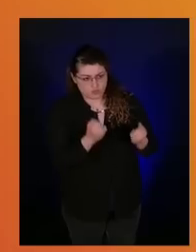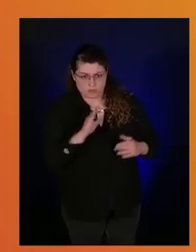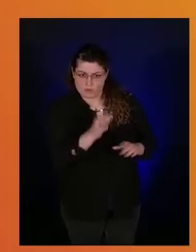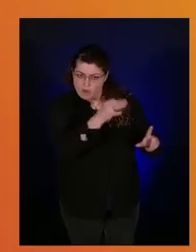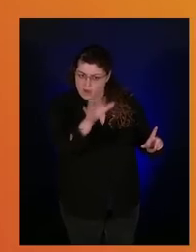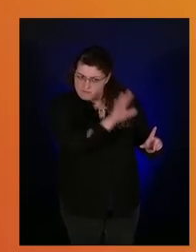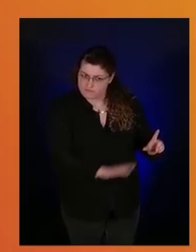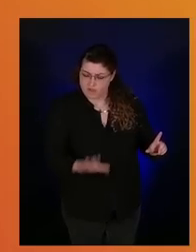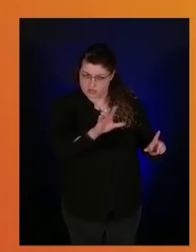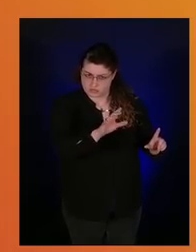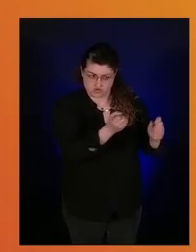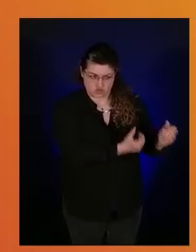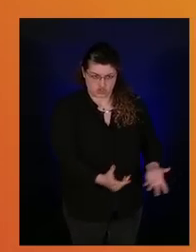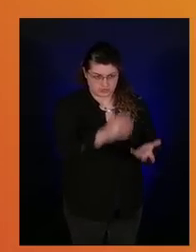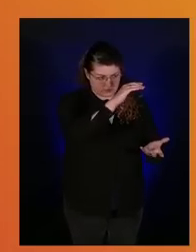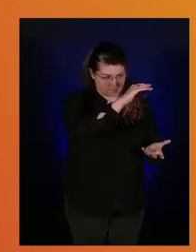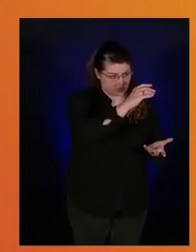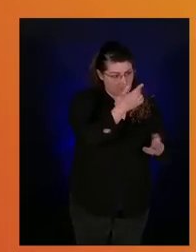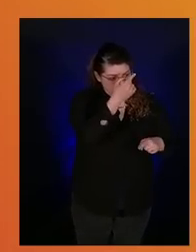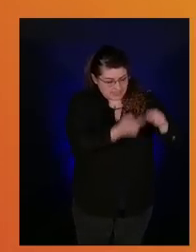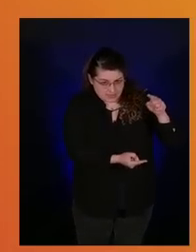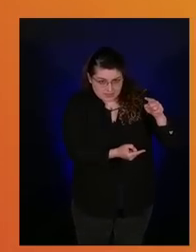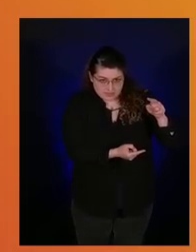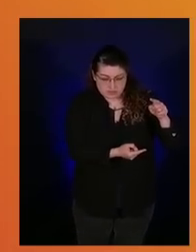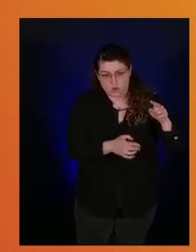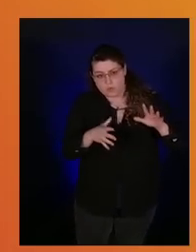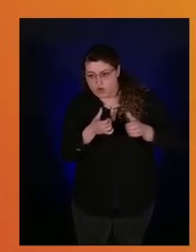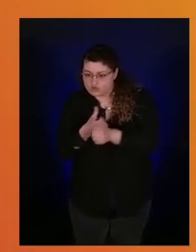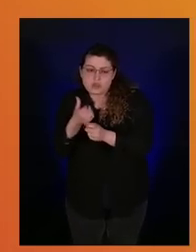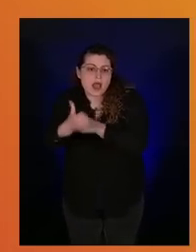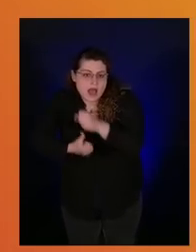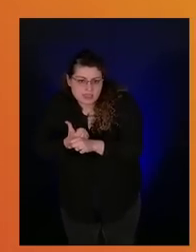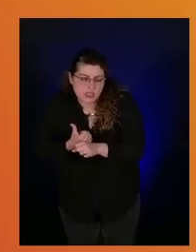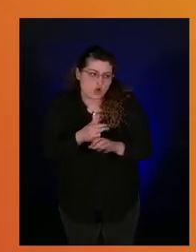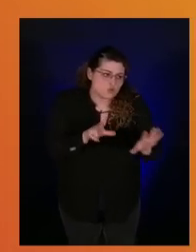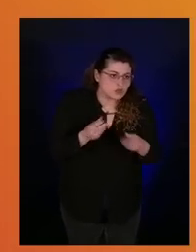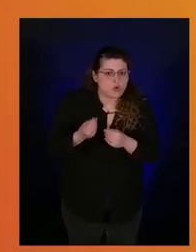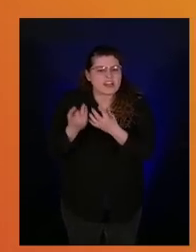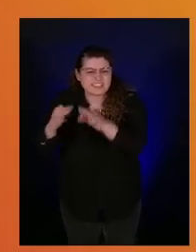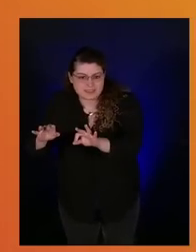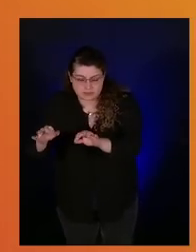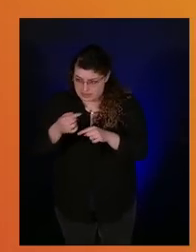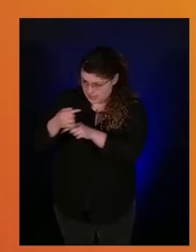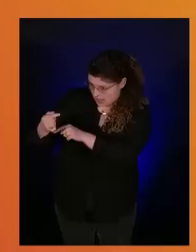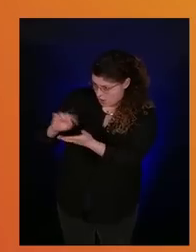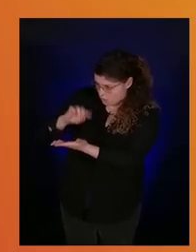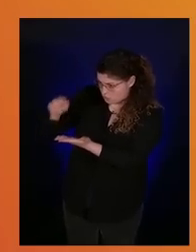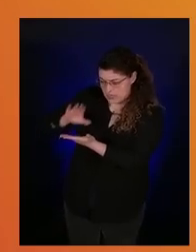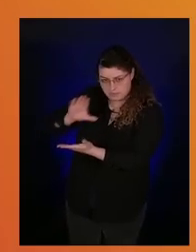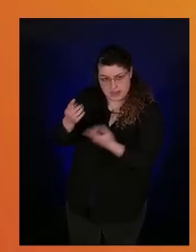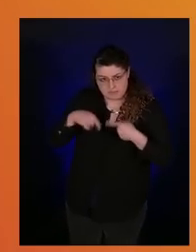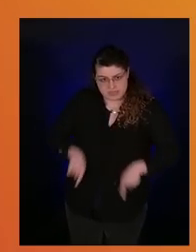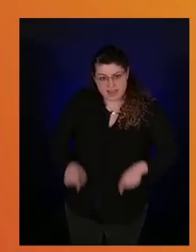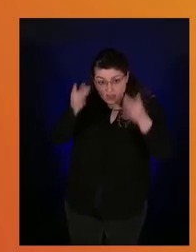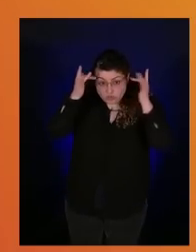que vous le divisez selon les années entre 8 ou voire par 10, vous obtenez le budget du ministère de la